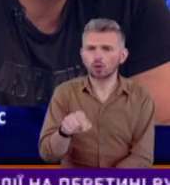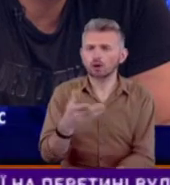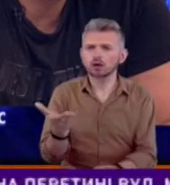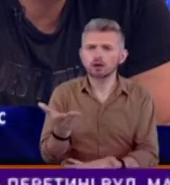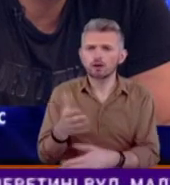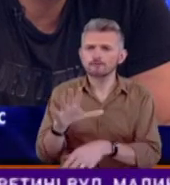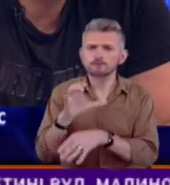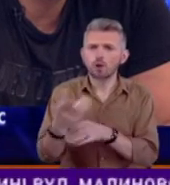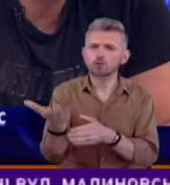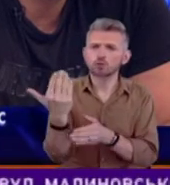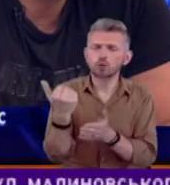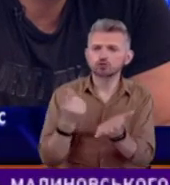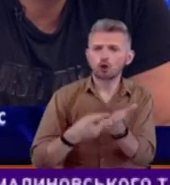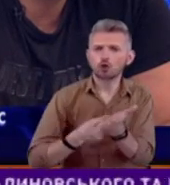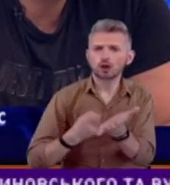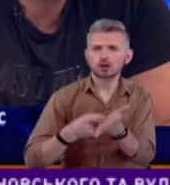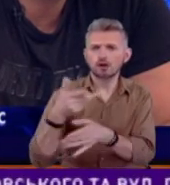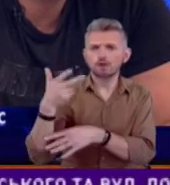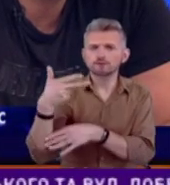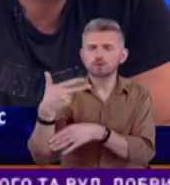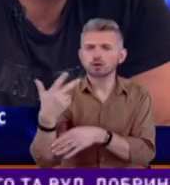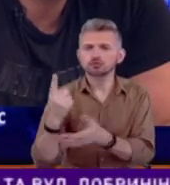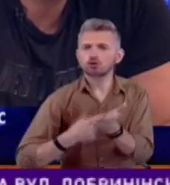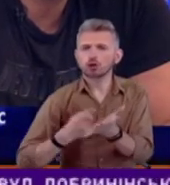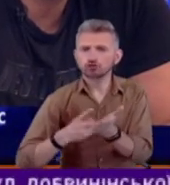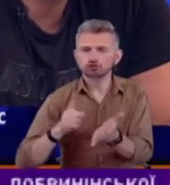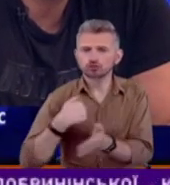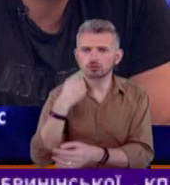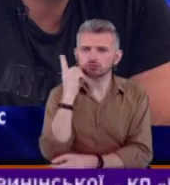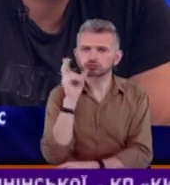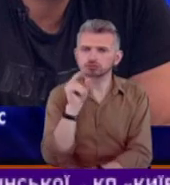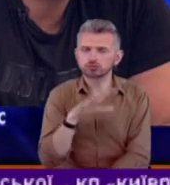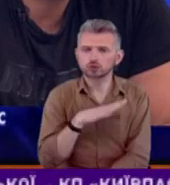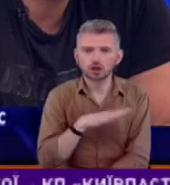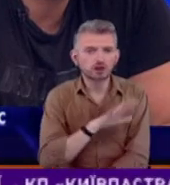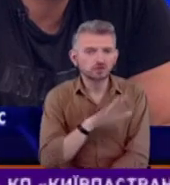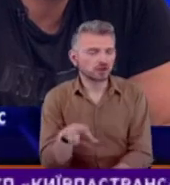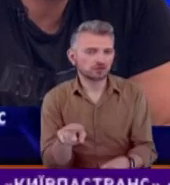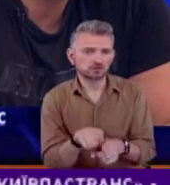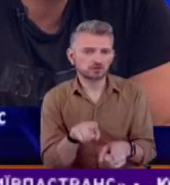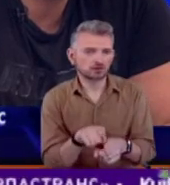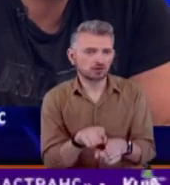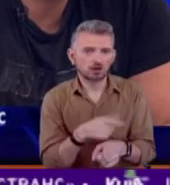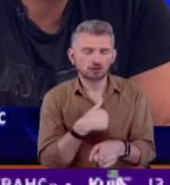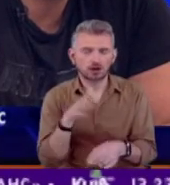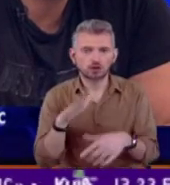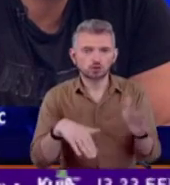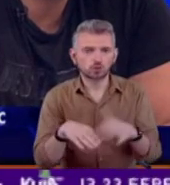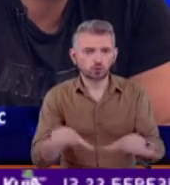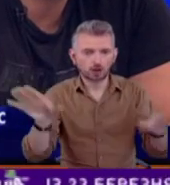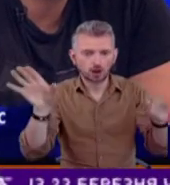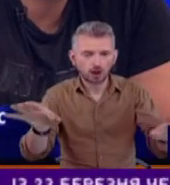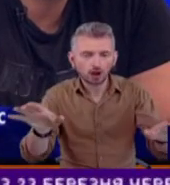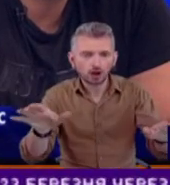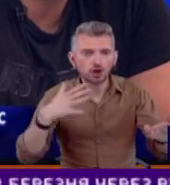свідчення, фото чи відеофіксації того, що ви розмовляли по телефону? Нет, я положил руки на руль. И